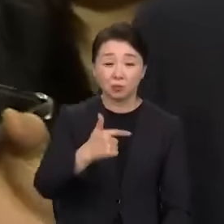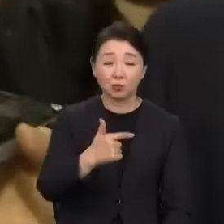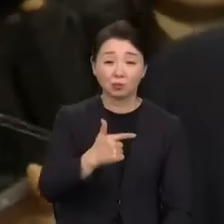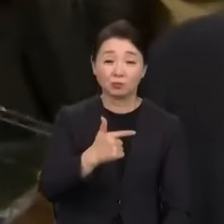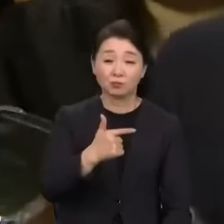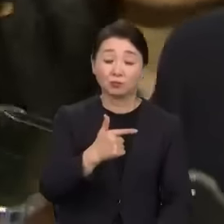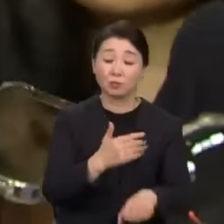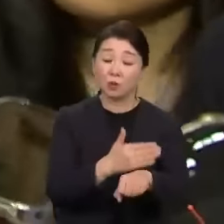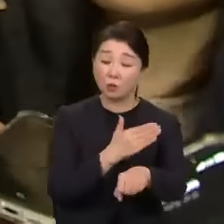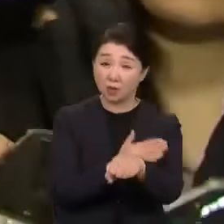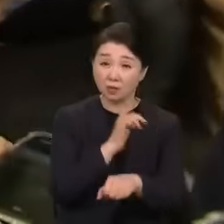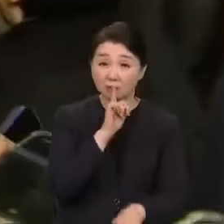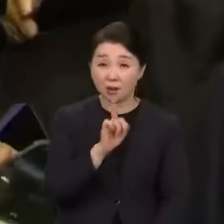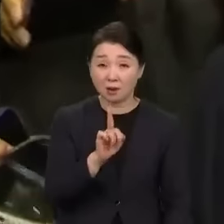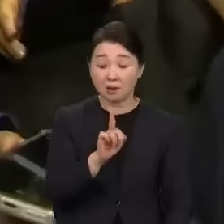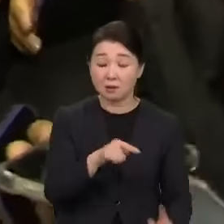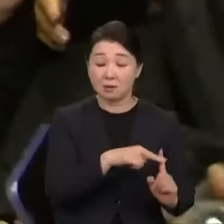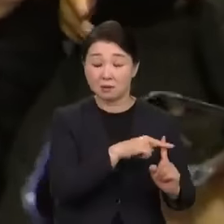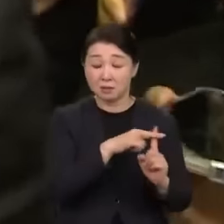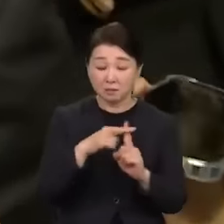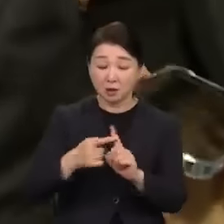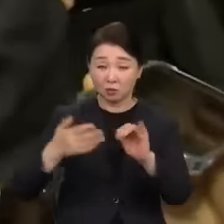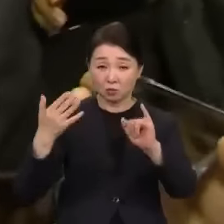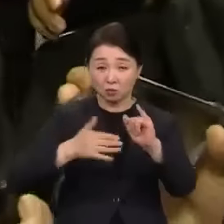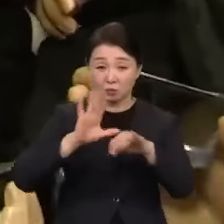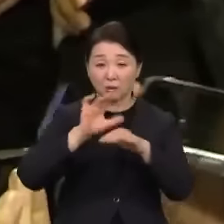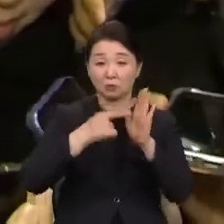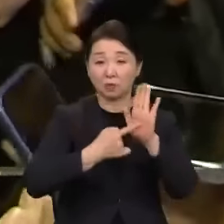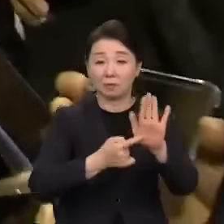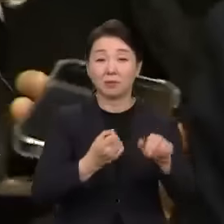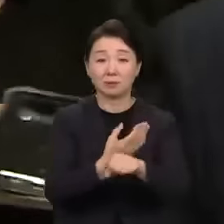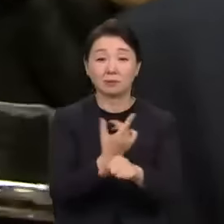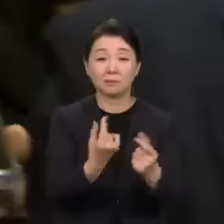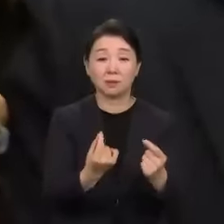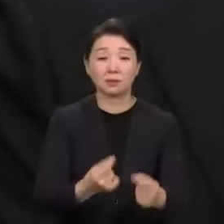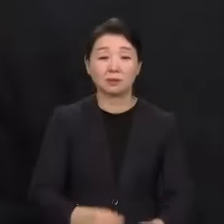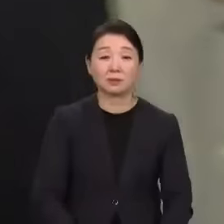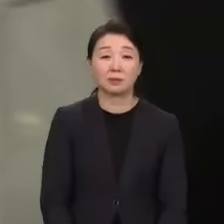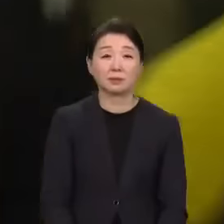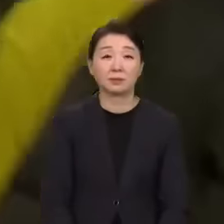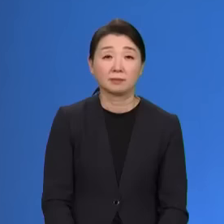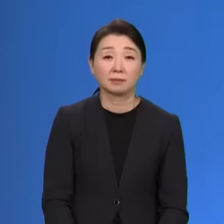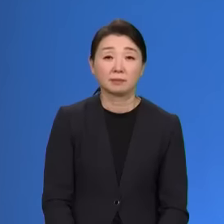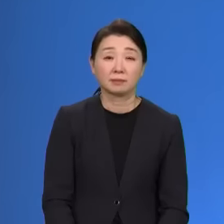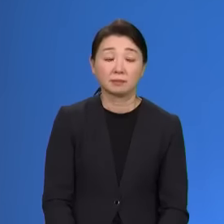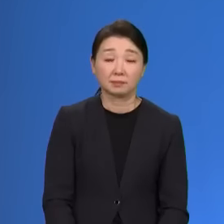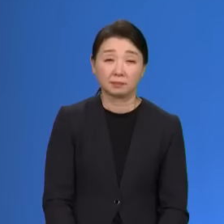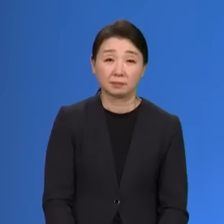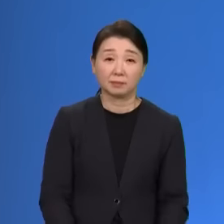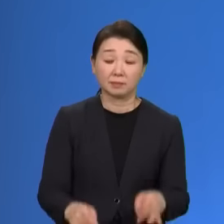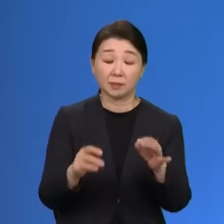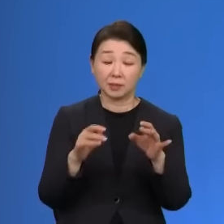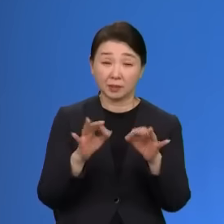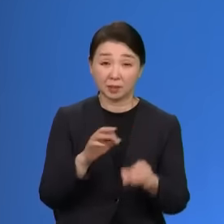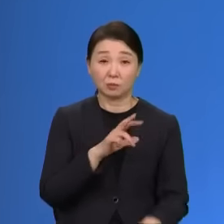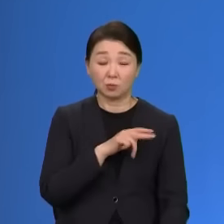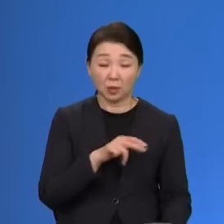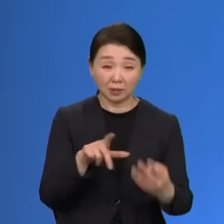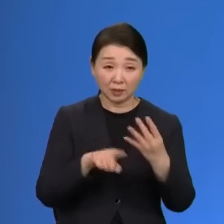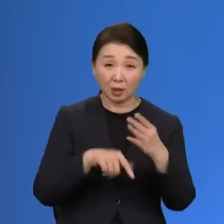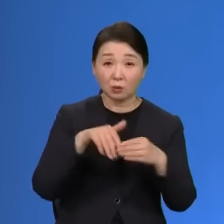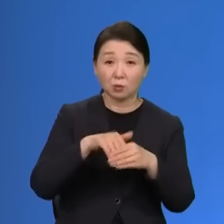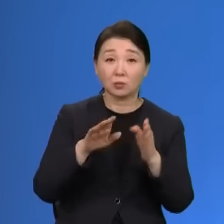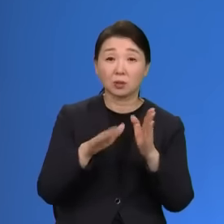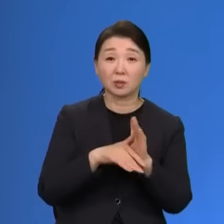과장되서 어 일방적으로 좀 유튜브 방송에서 정해진 거 같습니다 자 그런데 김의원은 지난 4월 총선에서 그 서울